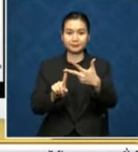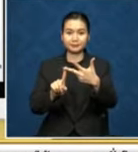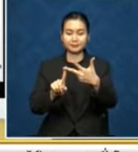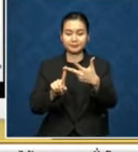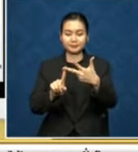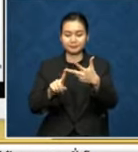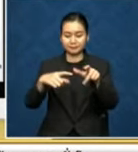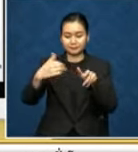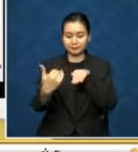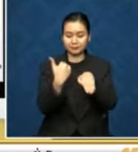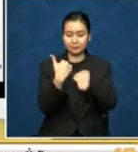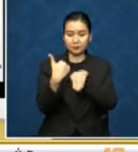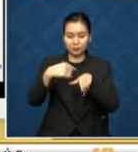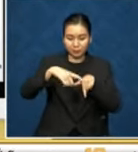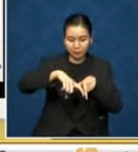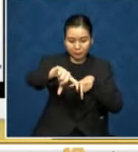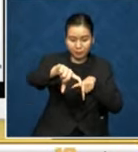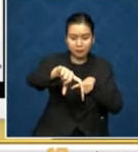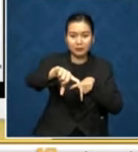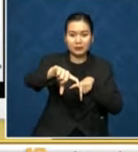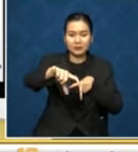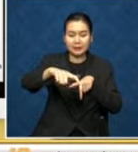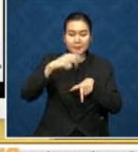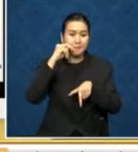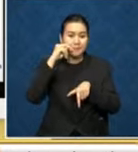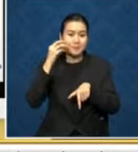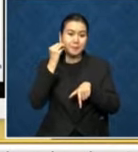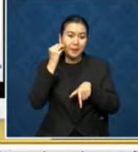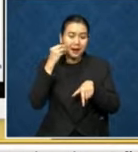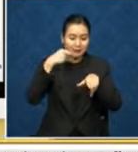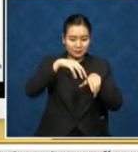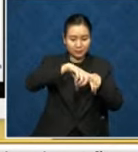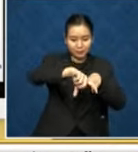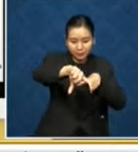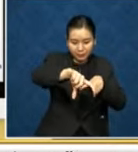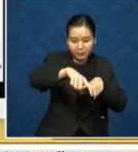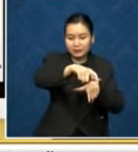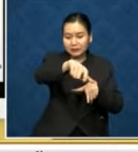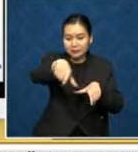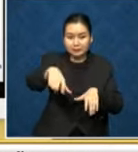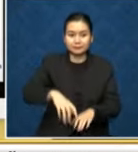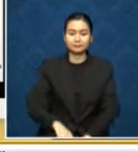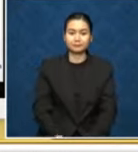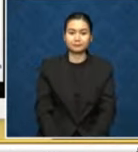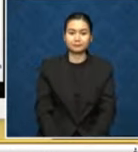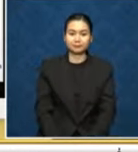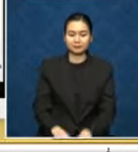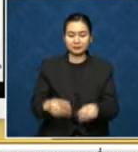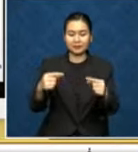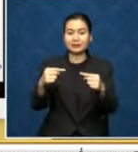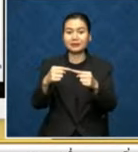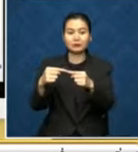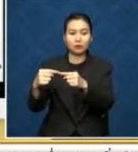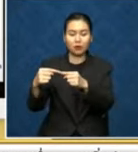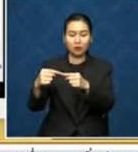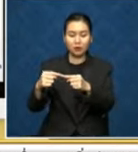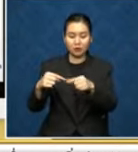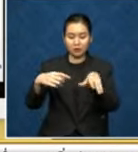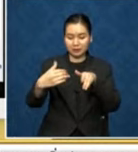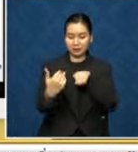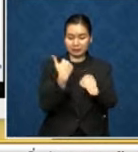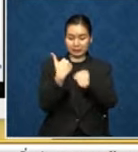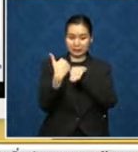เชื่อมระหว่างบ้านป่าบ่าตำบลป่าบ่านะครับถึงบ้านบงตำบลท่าศาลานะครับแล้วก็ถนนที่เชื่อมระหว่างตำบ